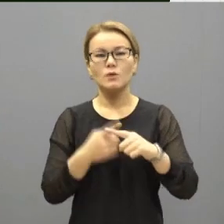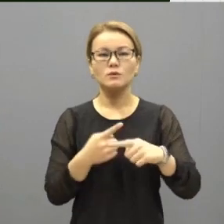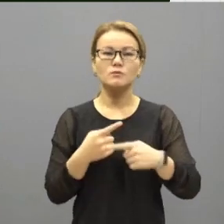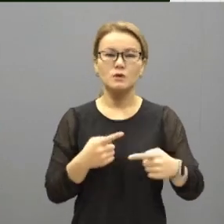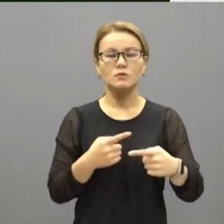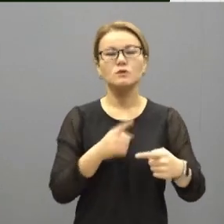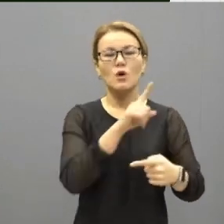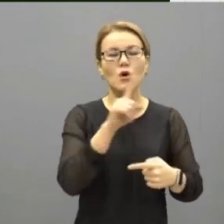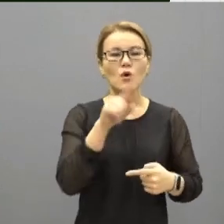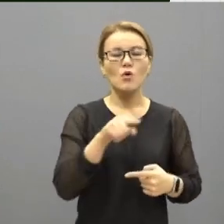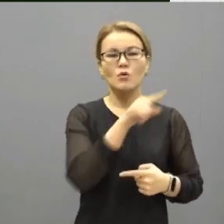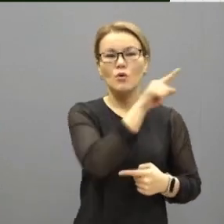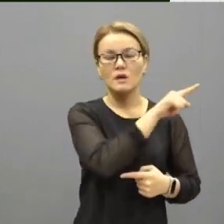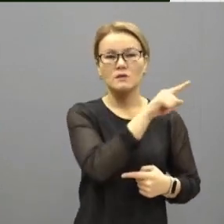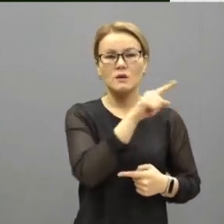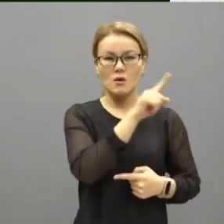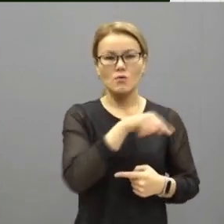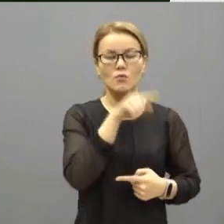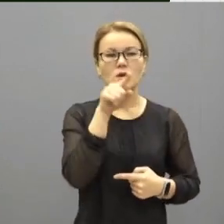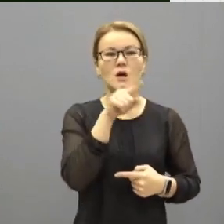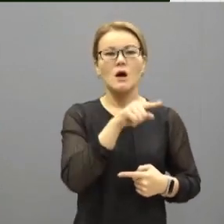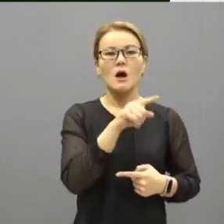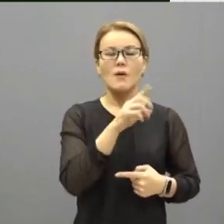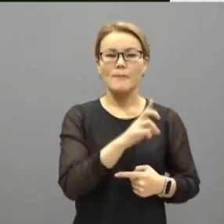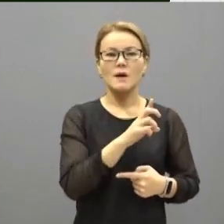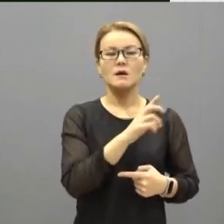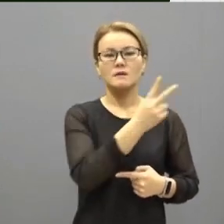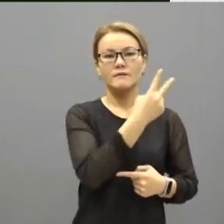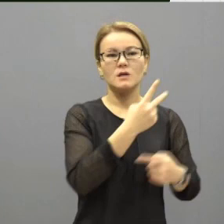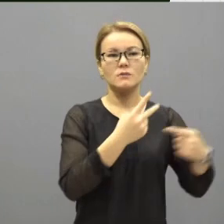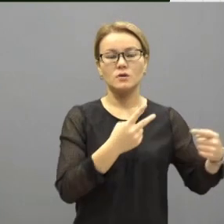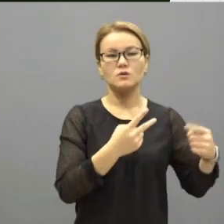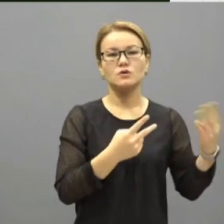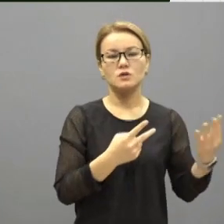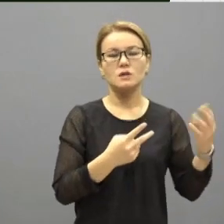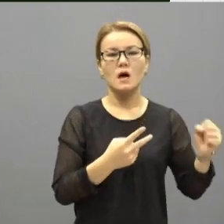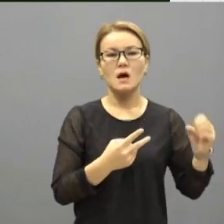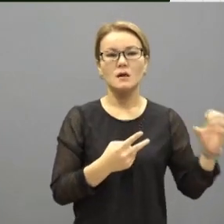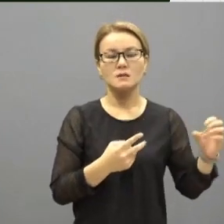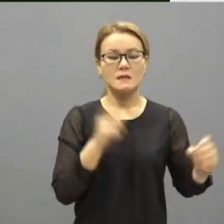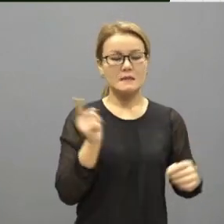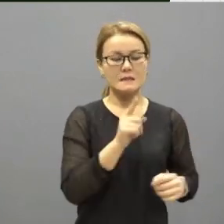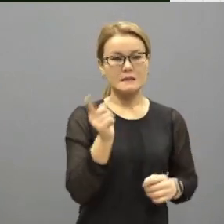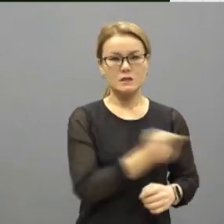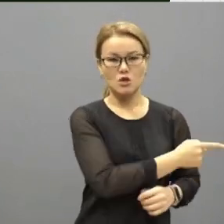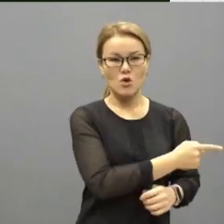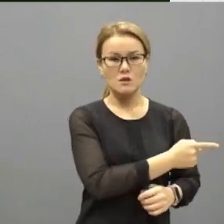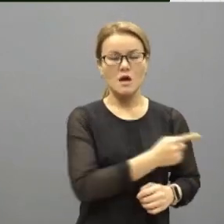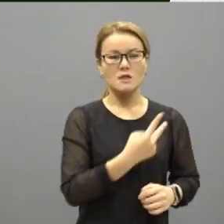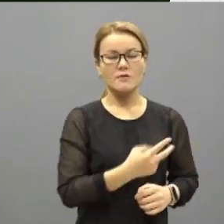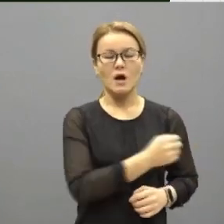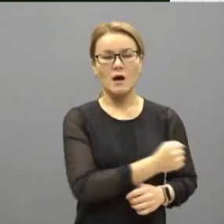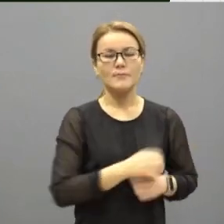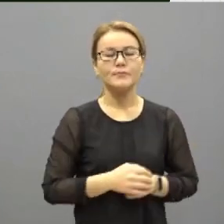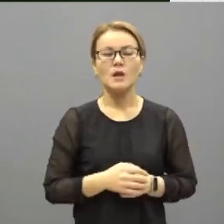из коэффициента b в квадрате за вычетом 4ac, и все это деленное на 2a. Так как данная